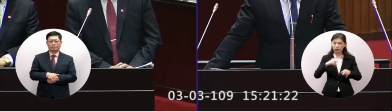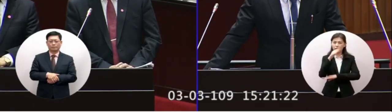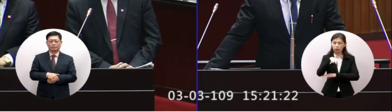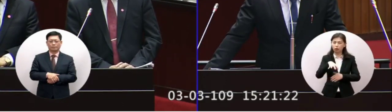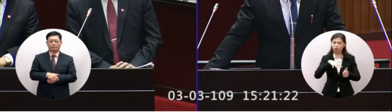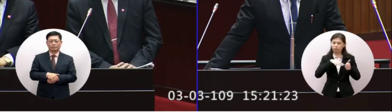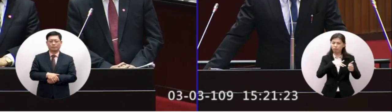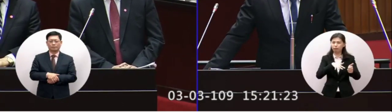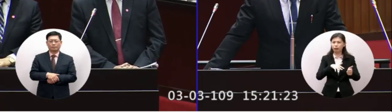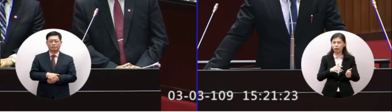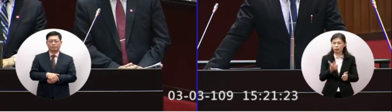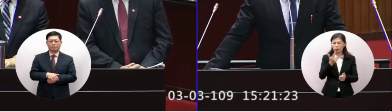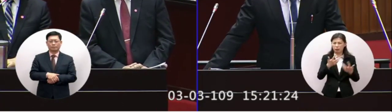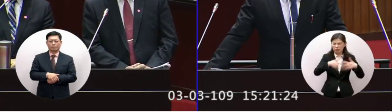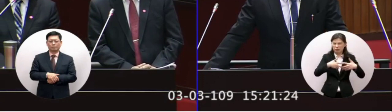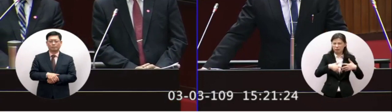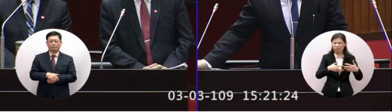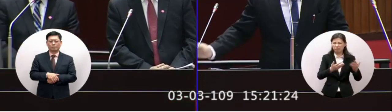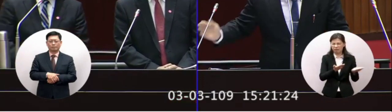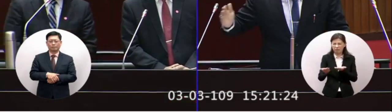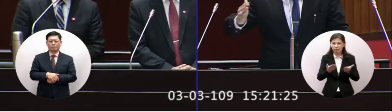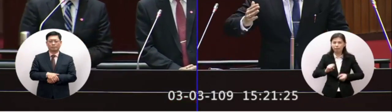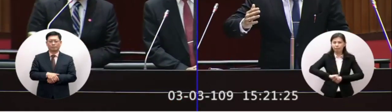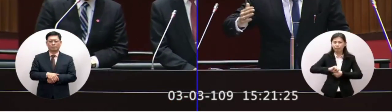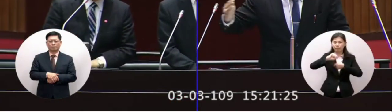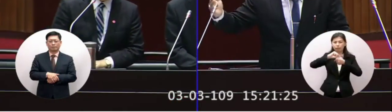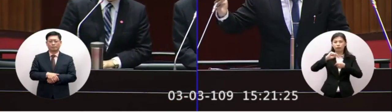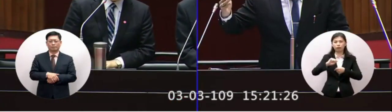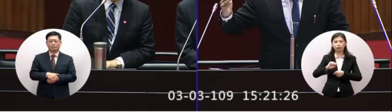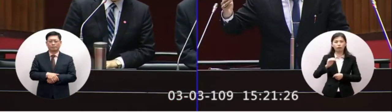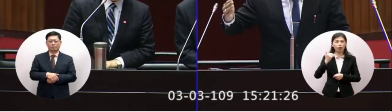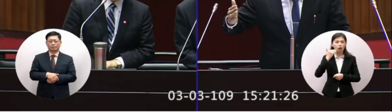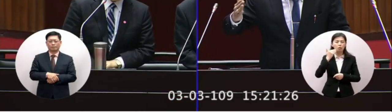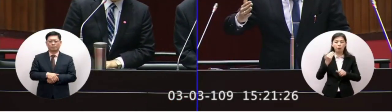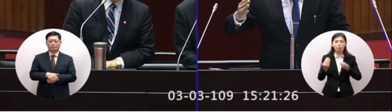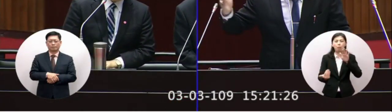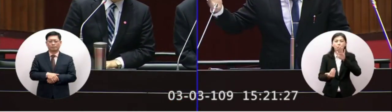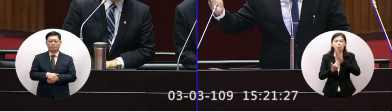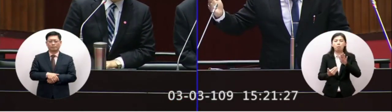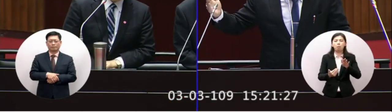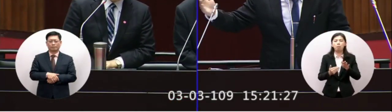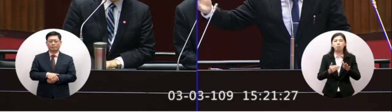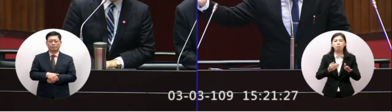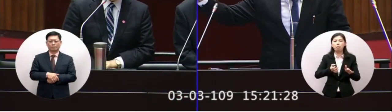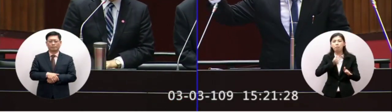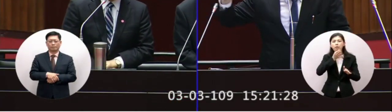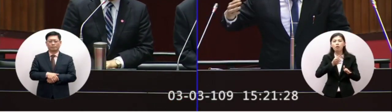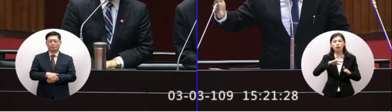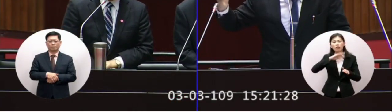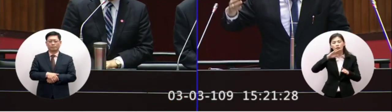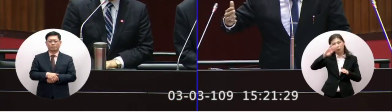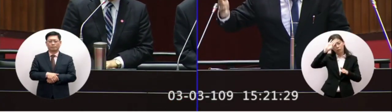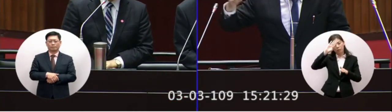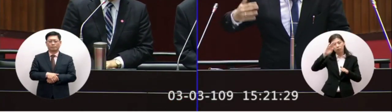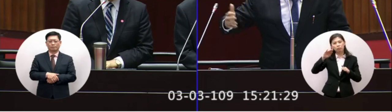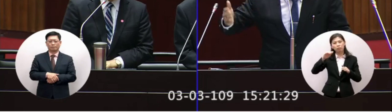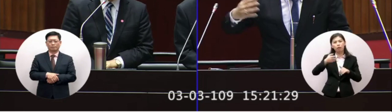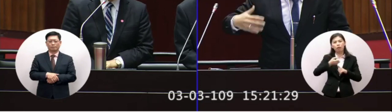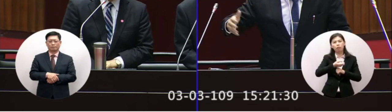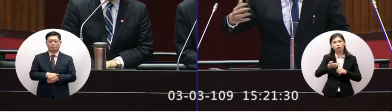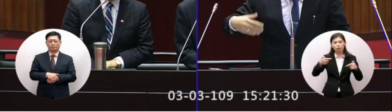头在作业增加产线，可是如果说到它的尿源到一个极限，到疫情过后之后，这些闲置